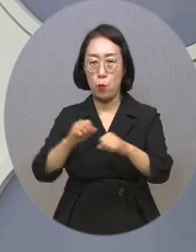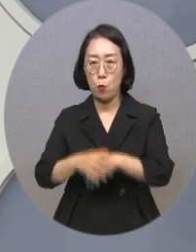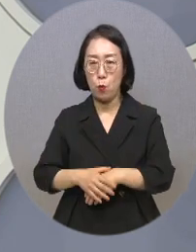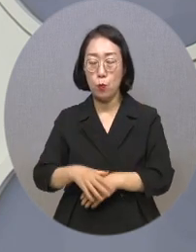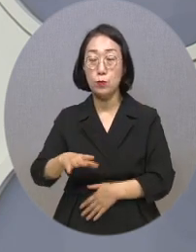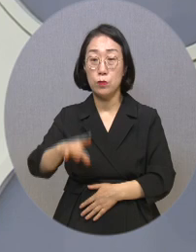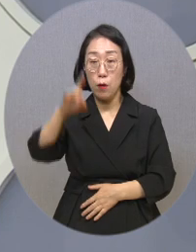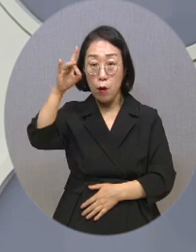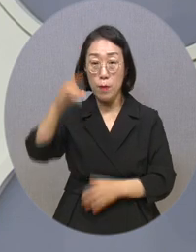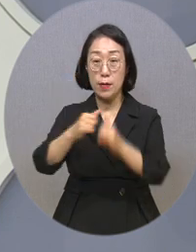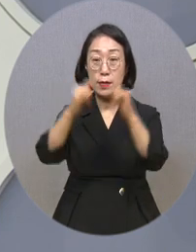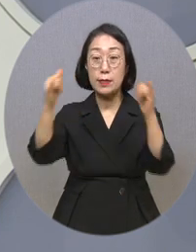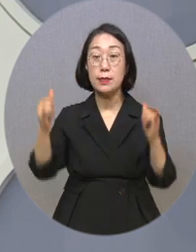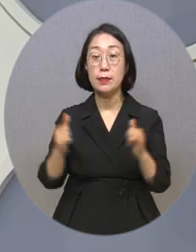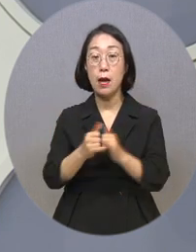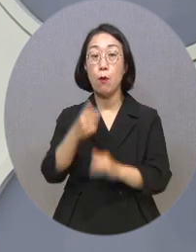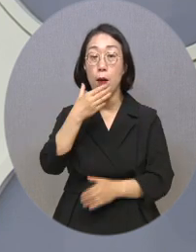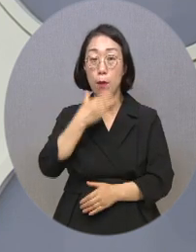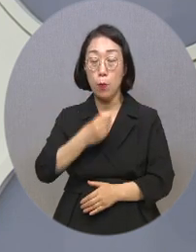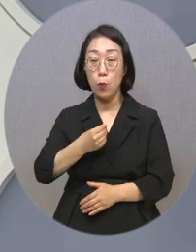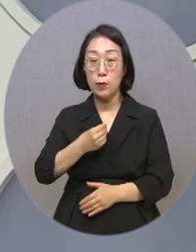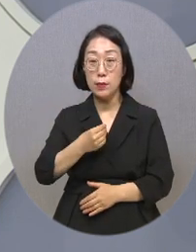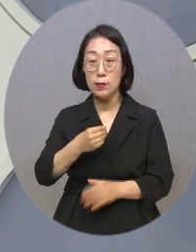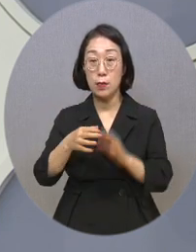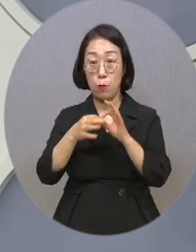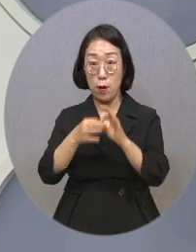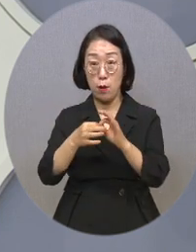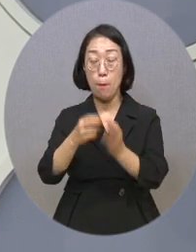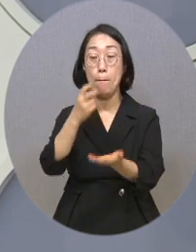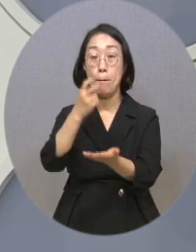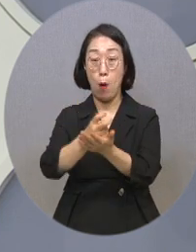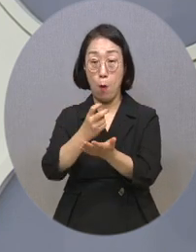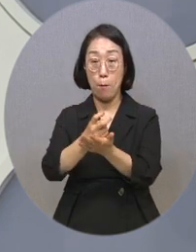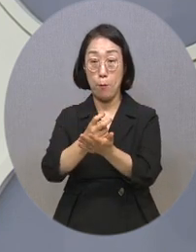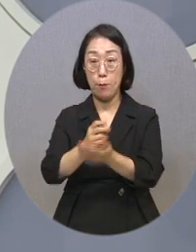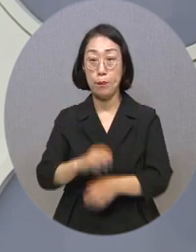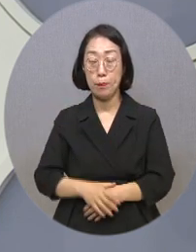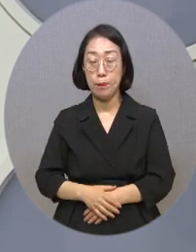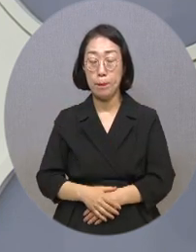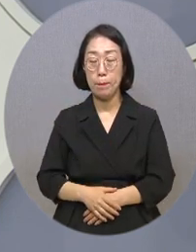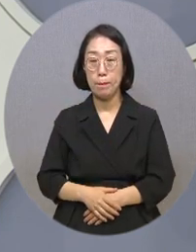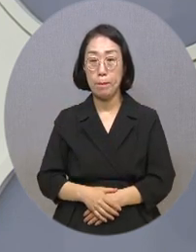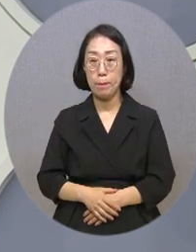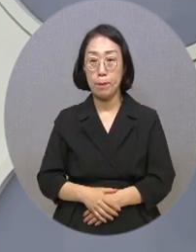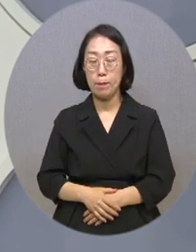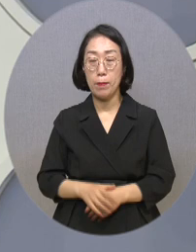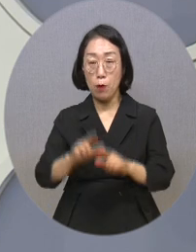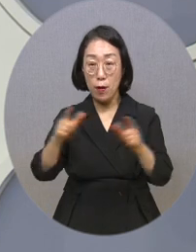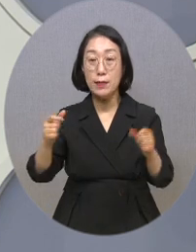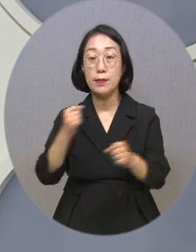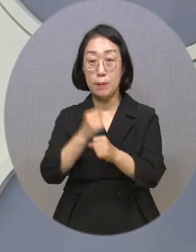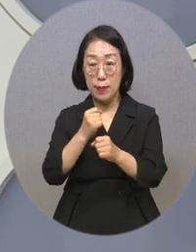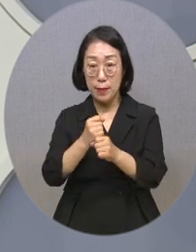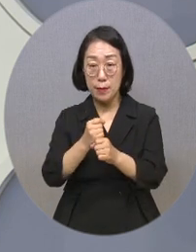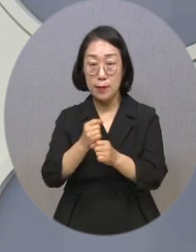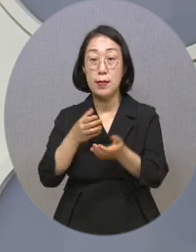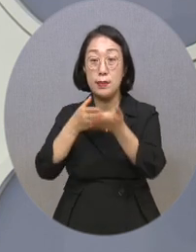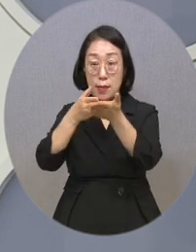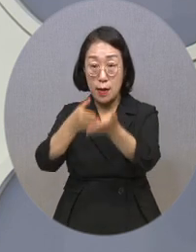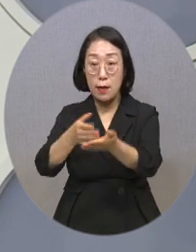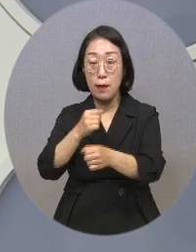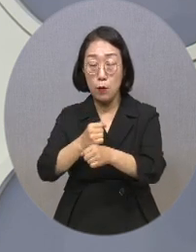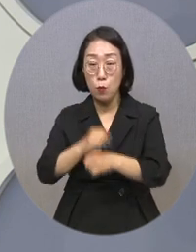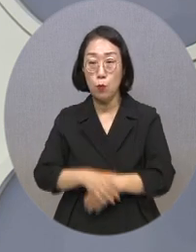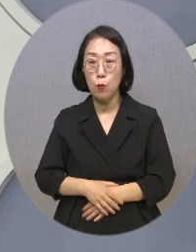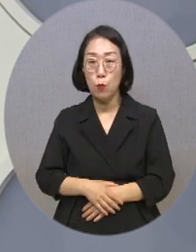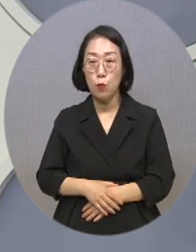그 사회복지법인도 만들고 발달장애, 그 자폐성 장애인을 위한 그러면서 근데 계기가